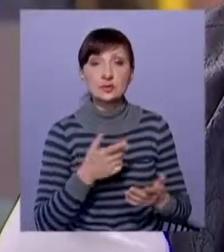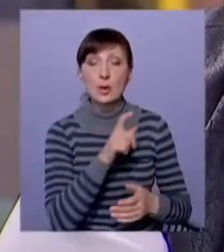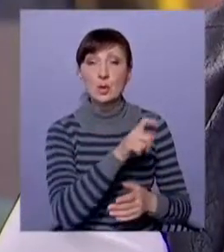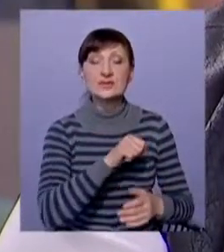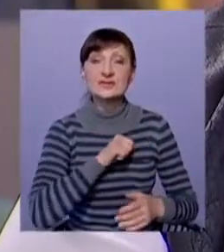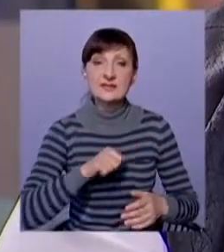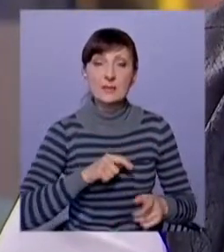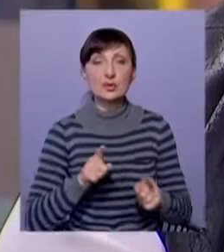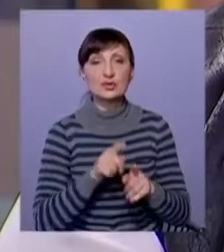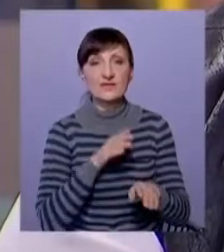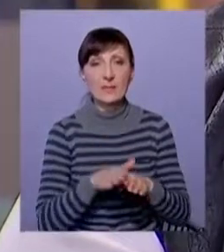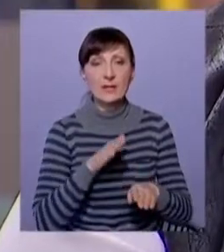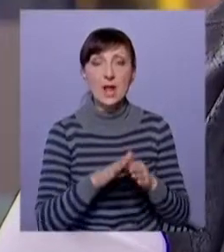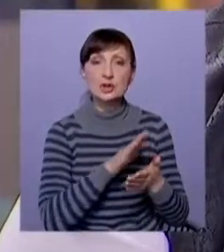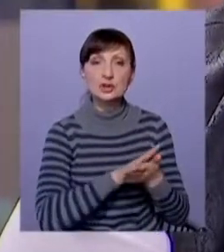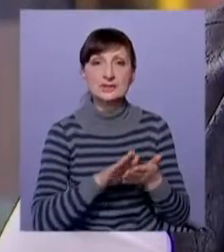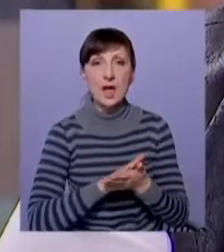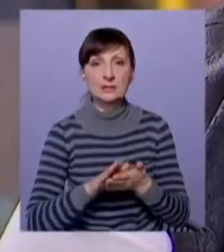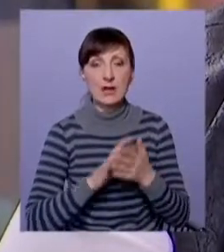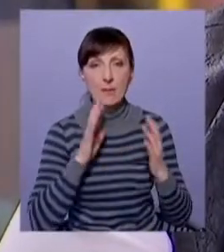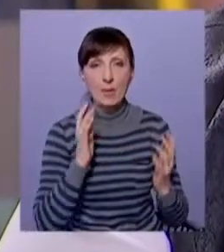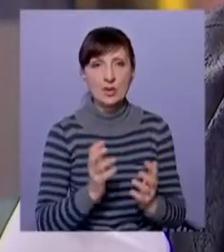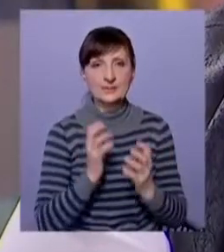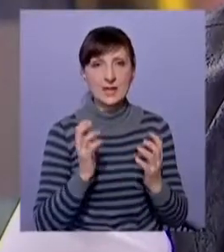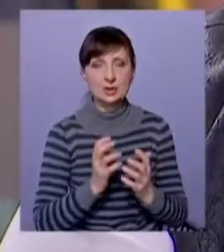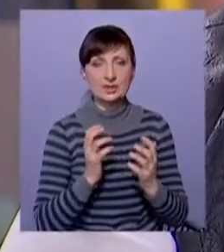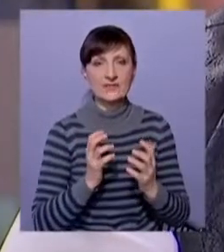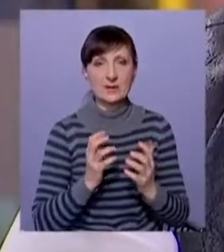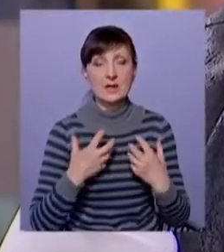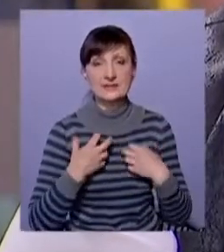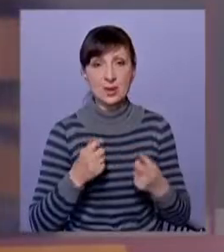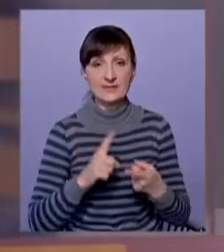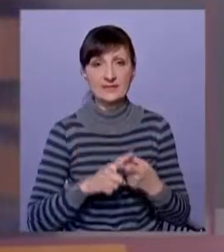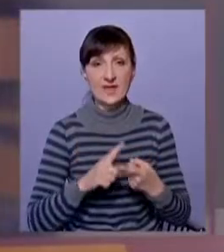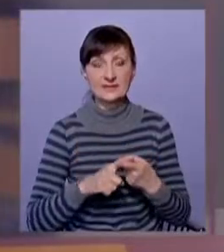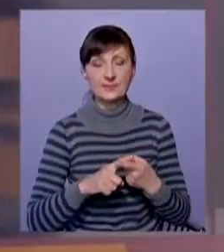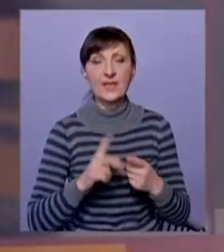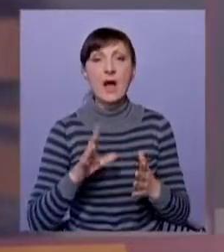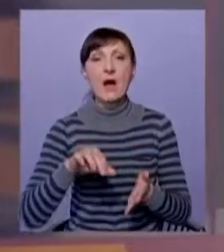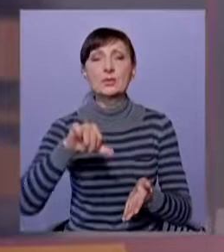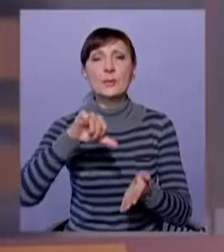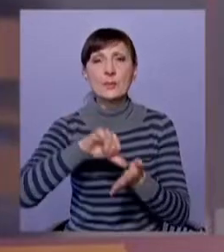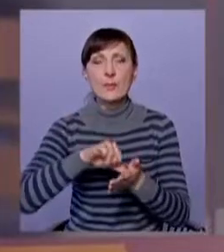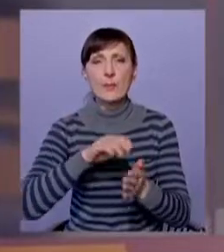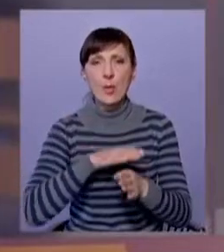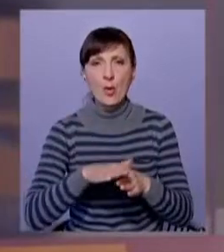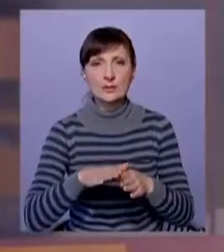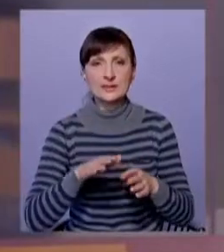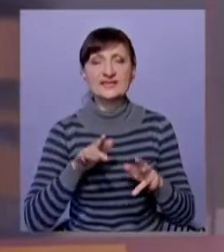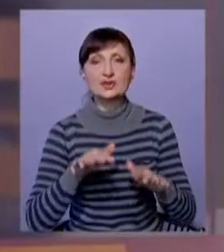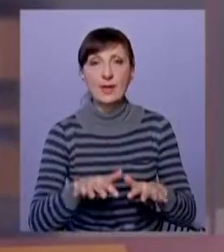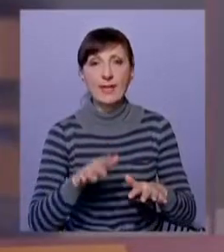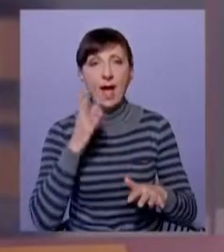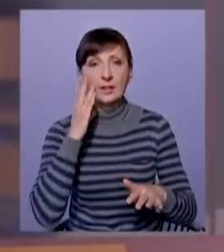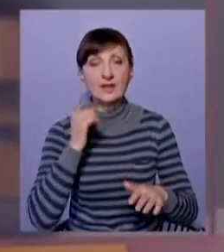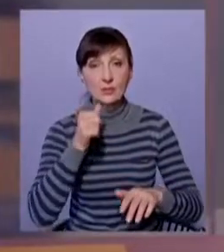сами соблюдали, в первую очередь, чистоту. Чистота, как говорится, залог здоровья. А полноправным участником движения «Здоровые города Алматы» стал в прошлом